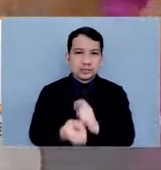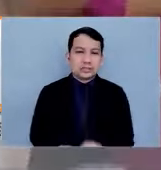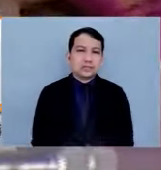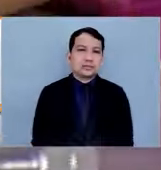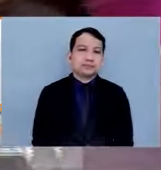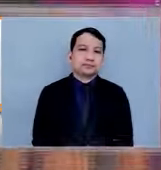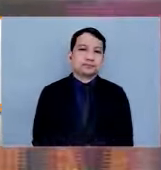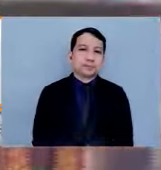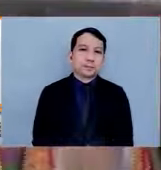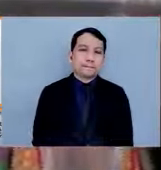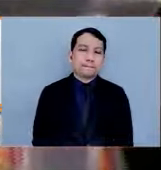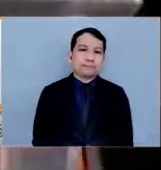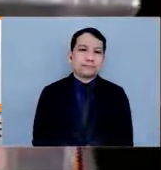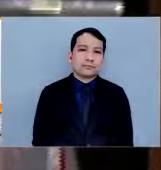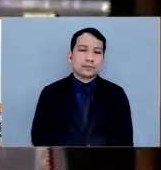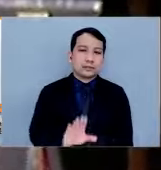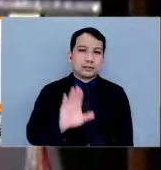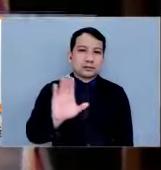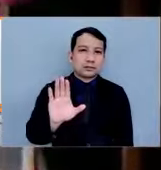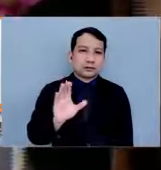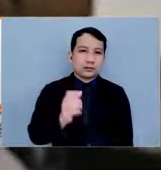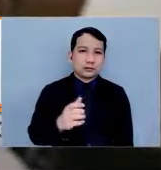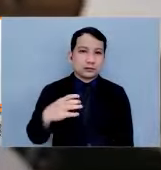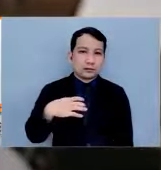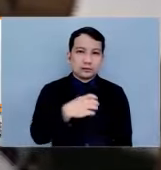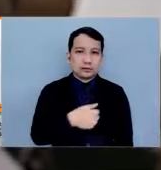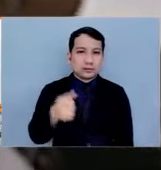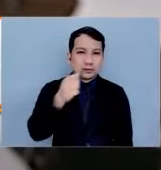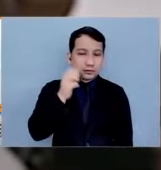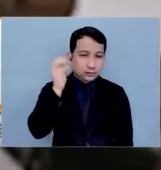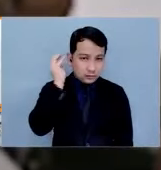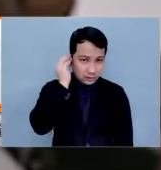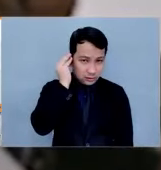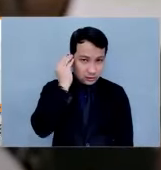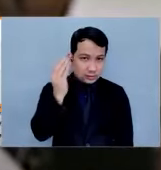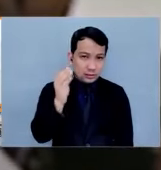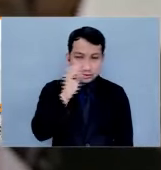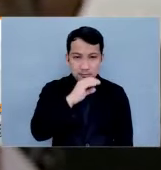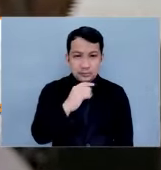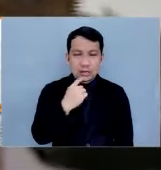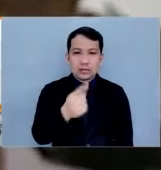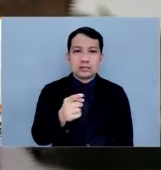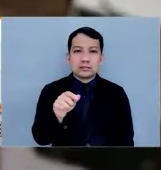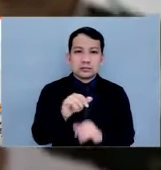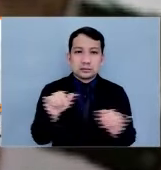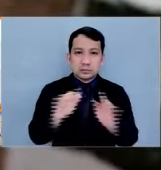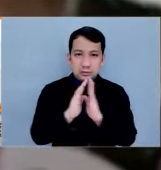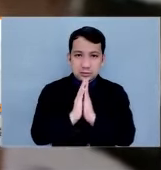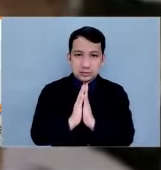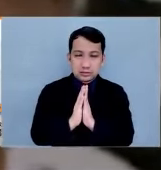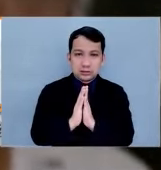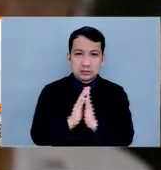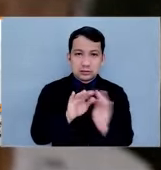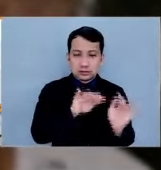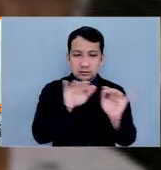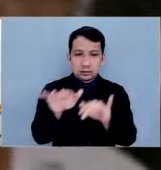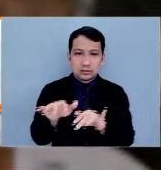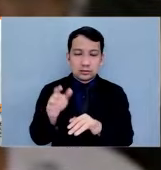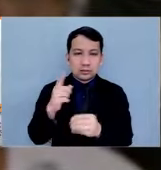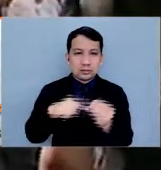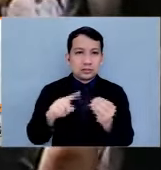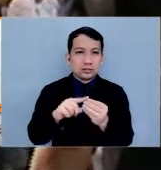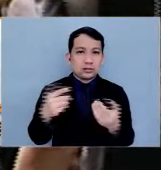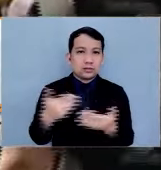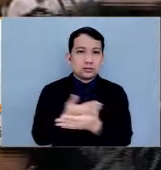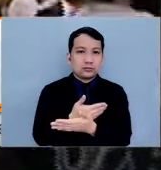namang pahayag pa si Romualdez sa mga sinabi ng mag-amang Duterte sa Cebu. Pero kasabay ng prayer rally, dumalo naman ang speaker sa bagong Pilipinas